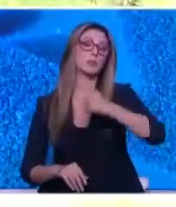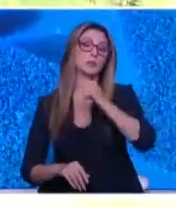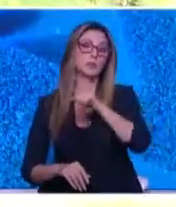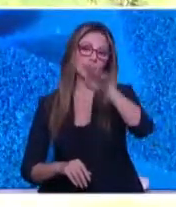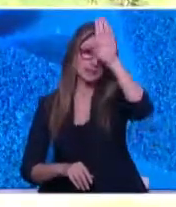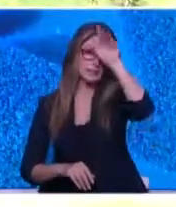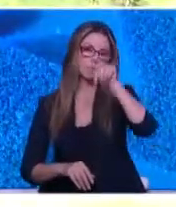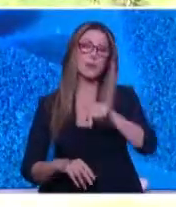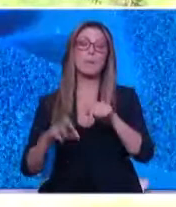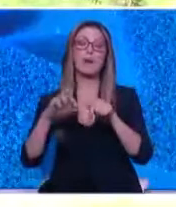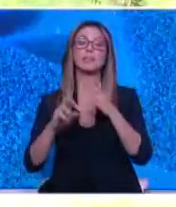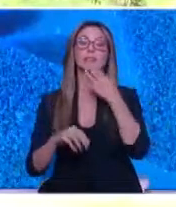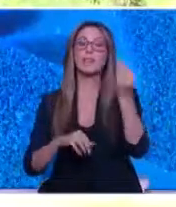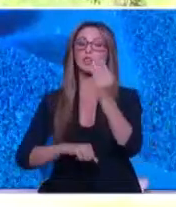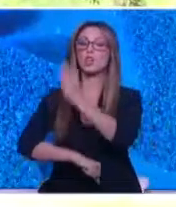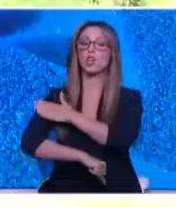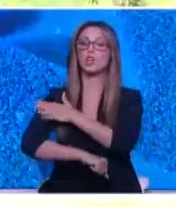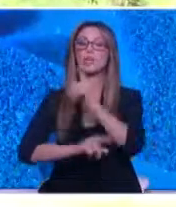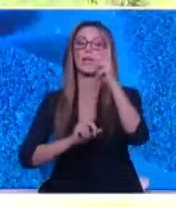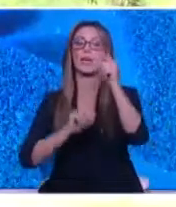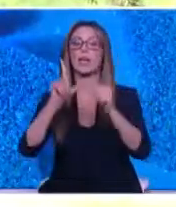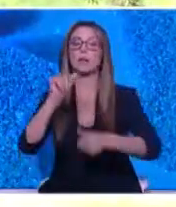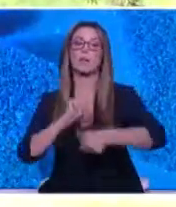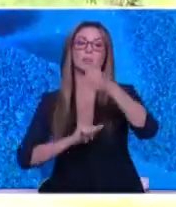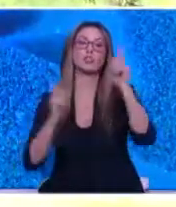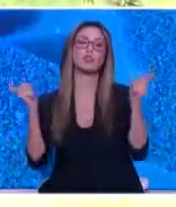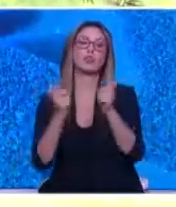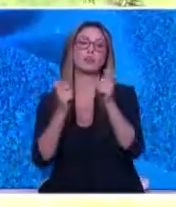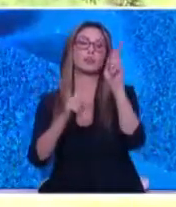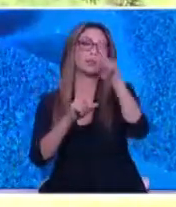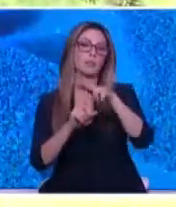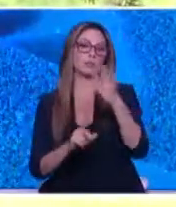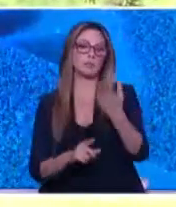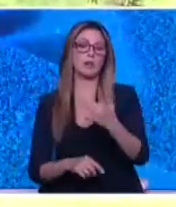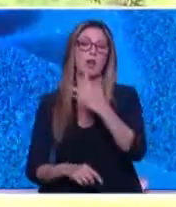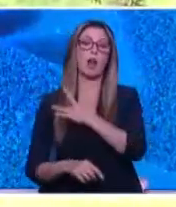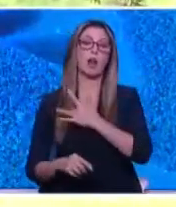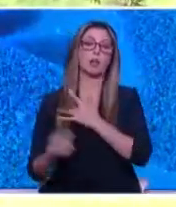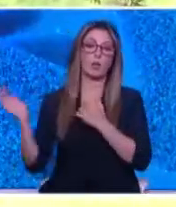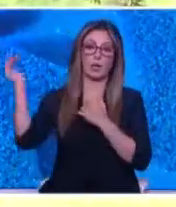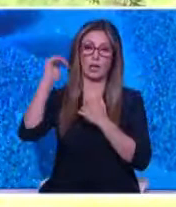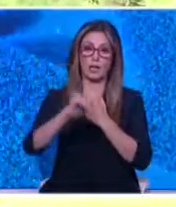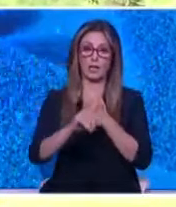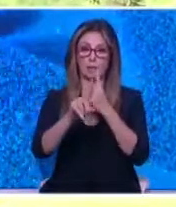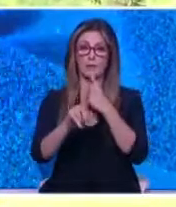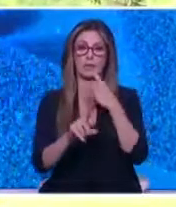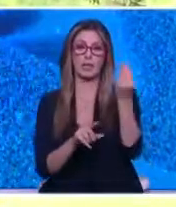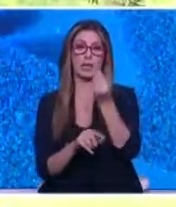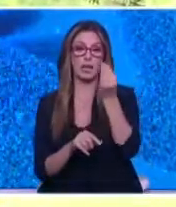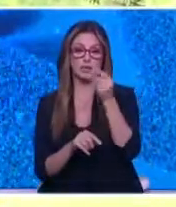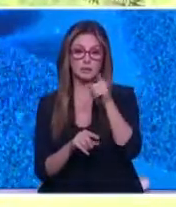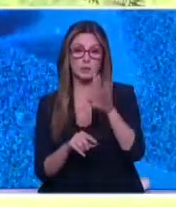İstanbul'da partisinin gençlik kolları il başkanları toplantısına katıldı. Anadolu'dan gelen bir gencimizin,